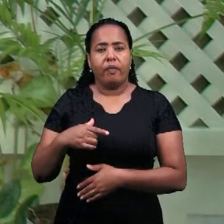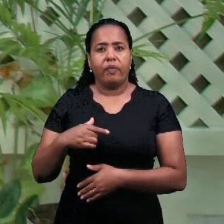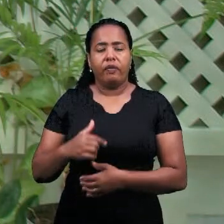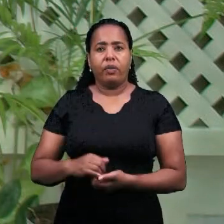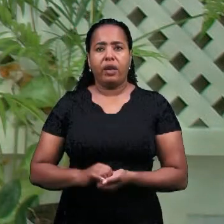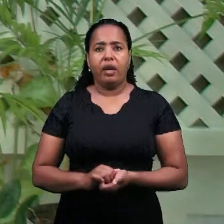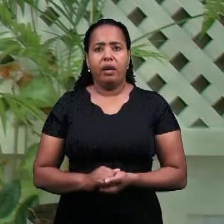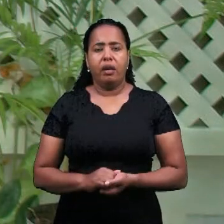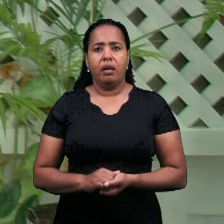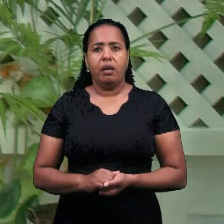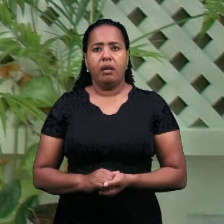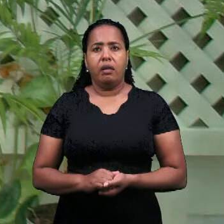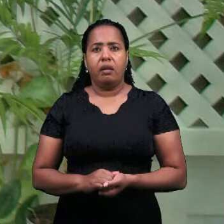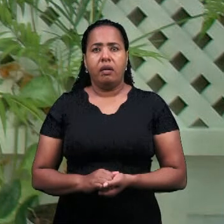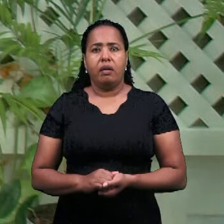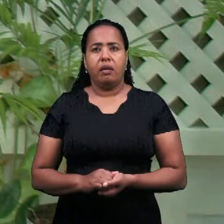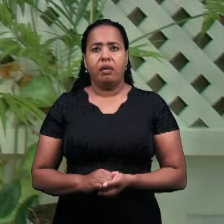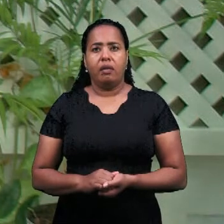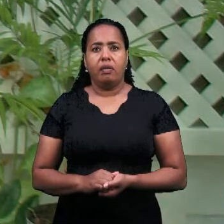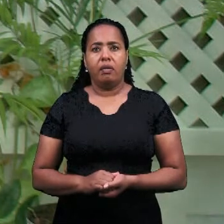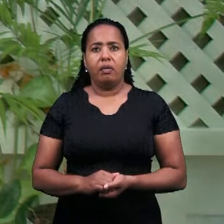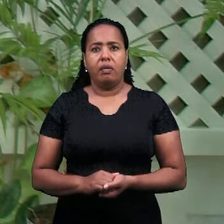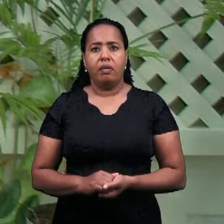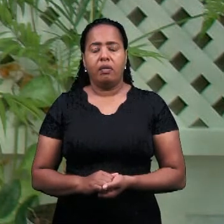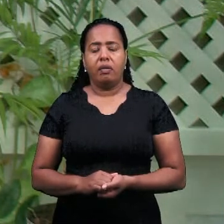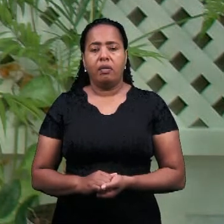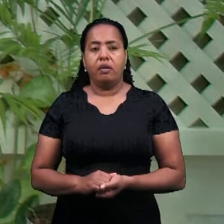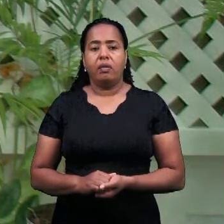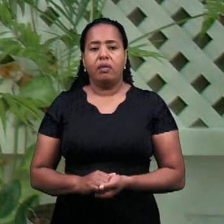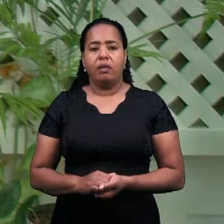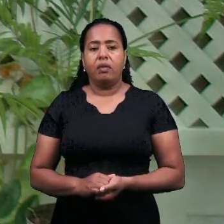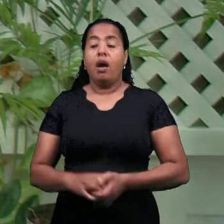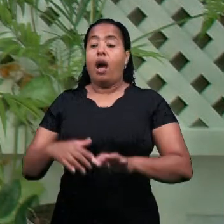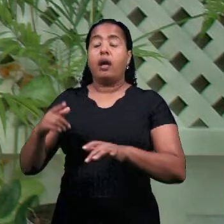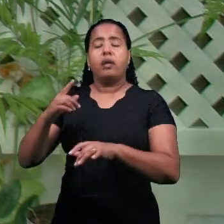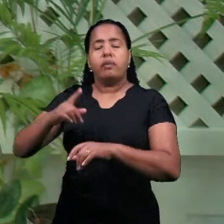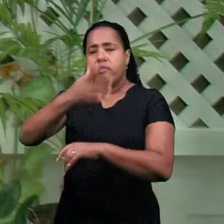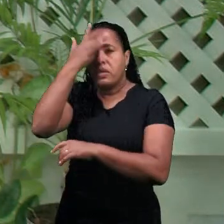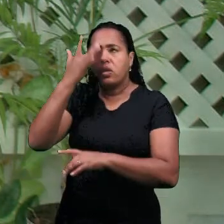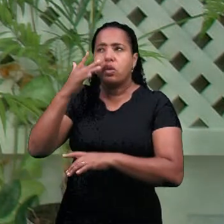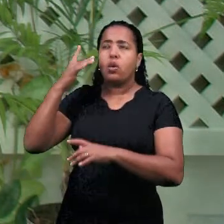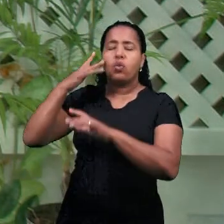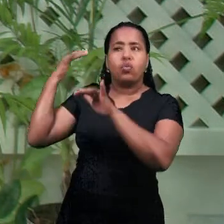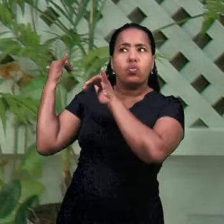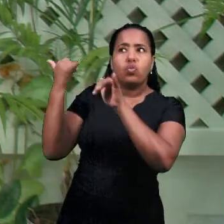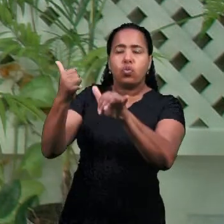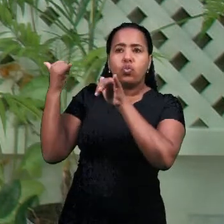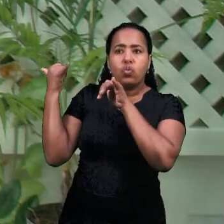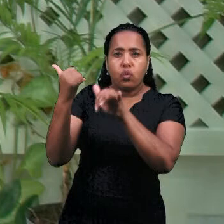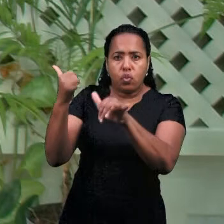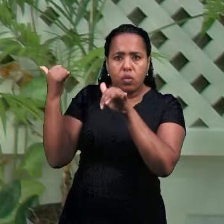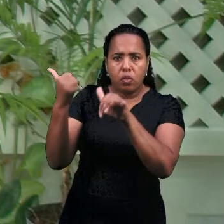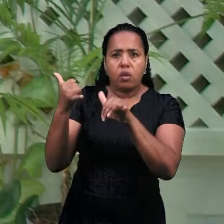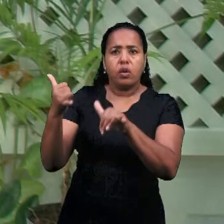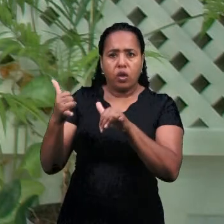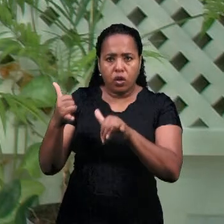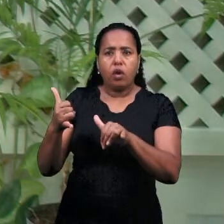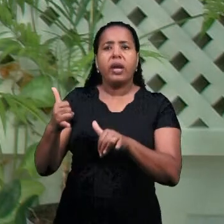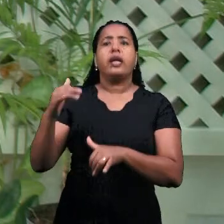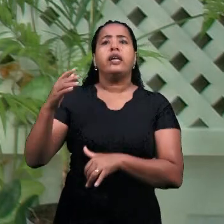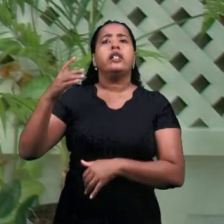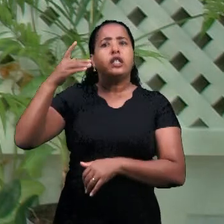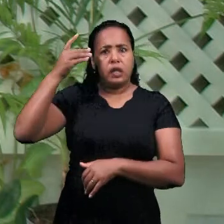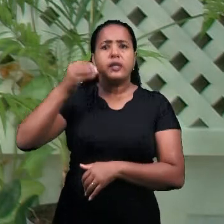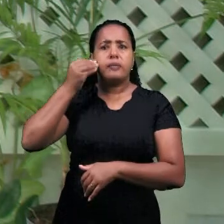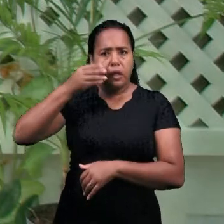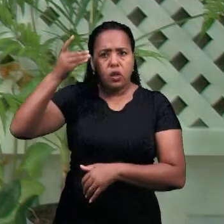qu'entendre le son de la trompette, c'est ceux qui sont en contact avec les dons spirituels. N'a pas de don, mais reçoit le don. Il